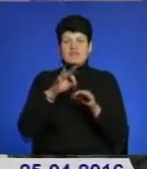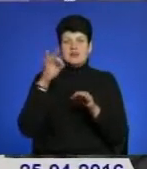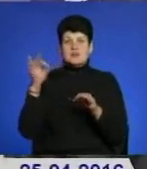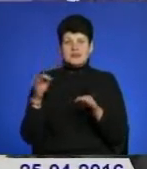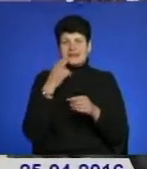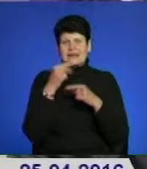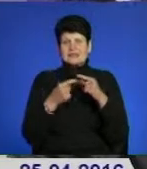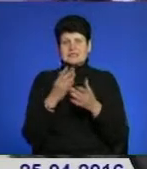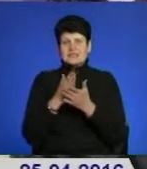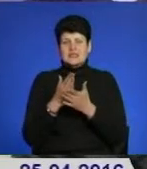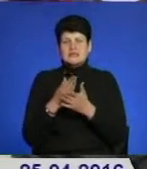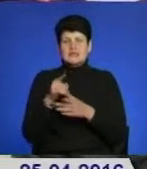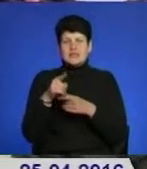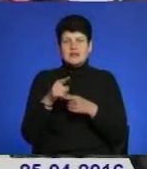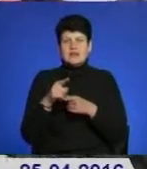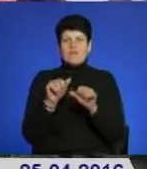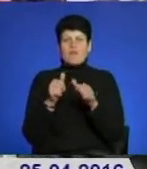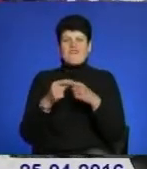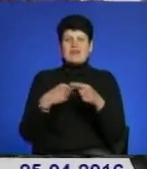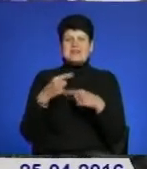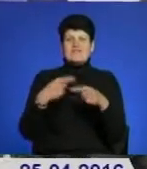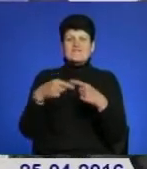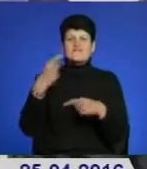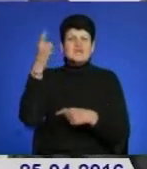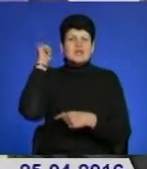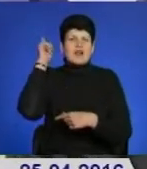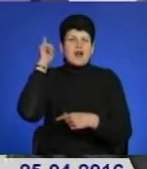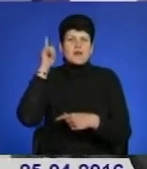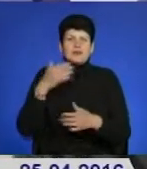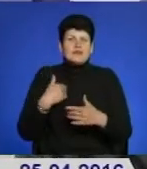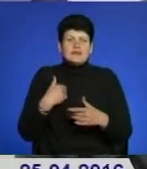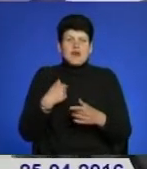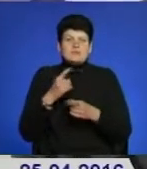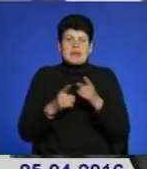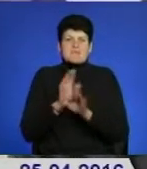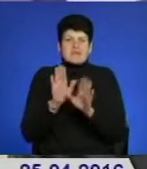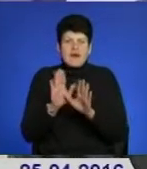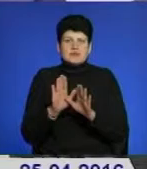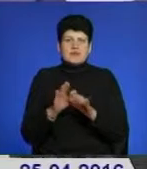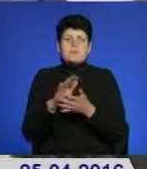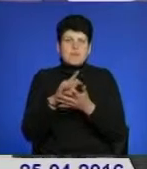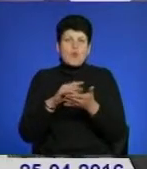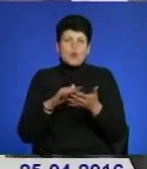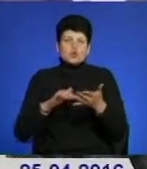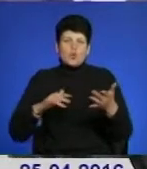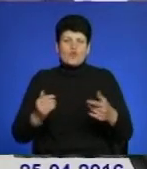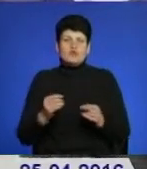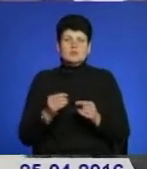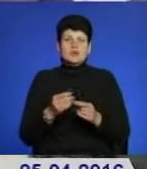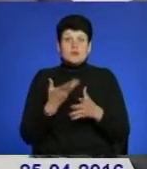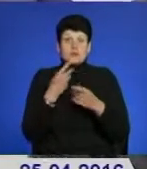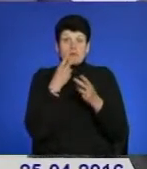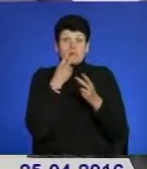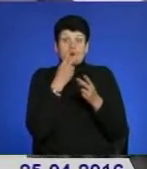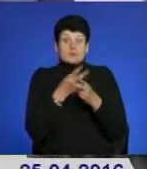вона є традицією. Вона формувалася віками. Не нам її змінювати, а нам її продовжувати, прикрашати. І тому ми бачимо сьогодні, який великий ажіотаж за